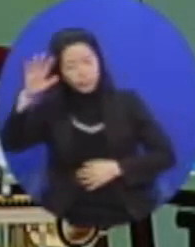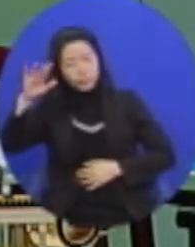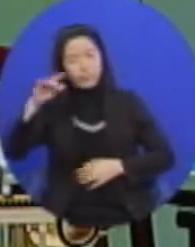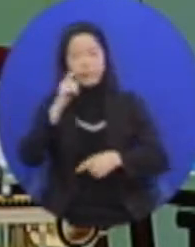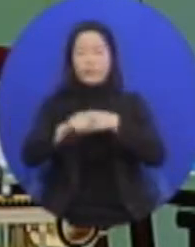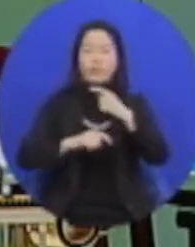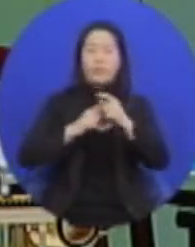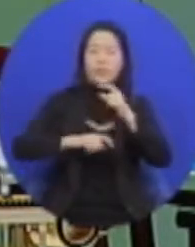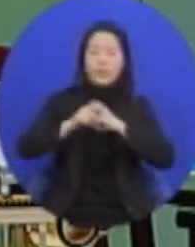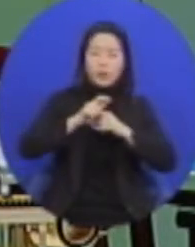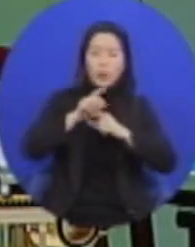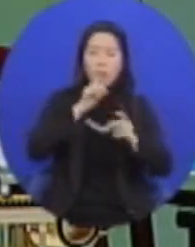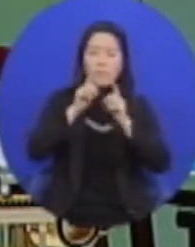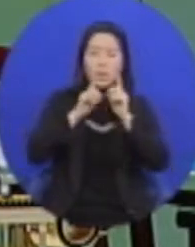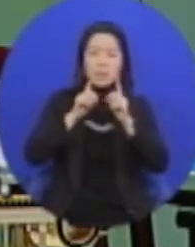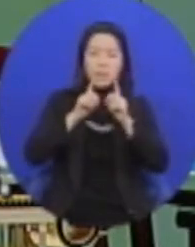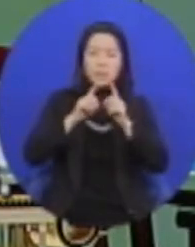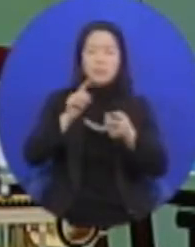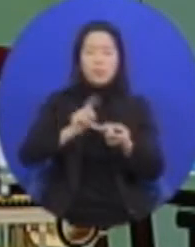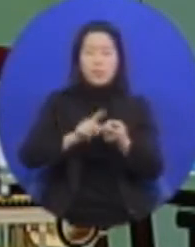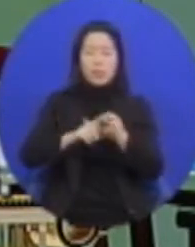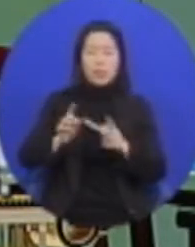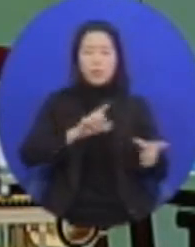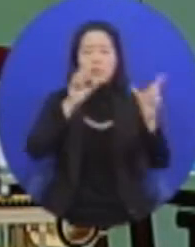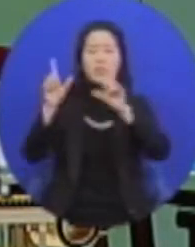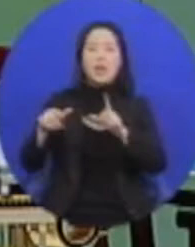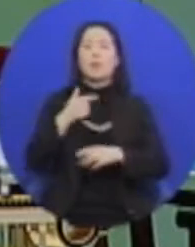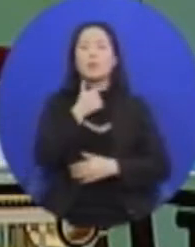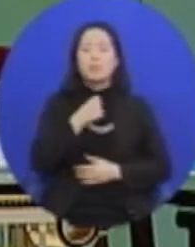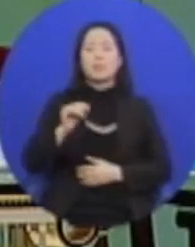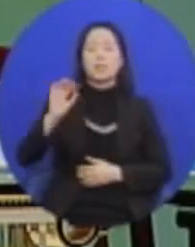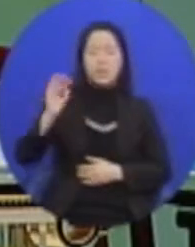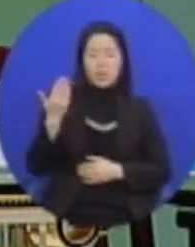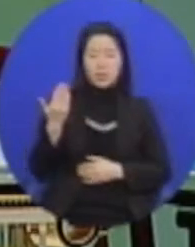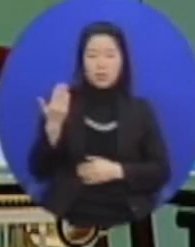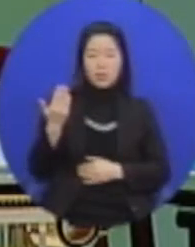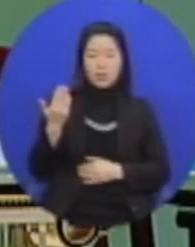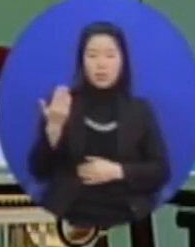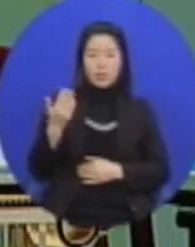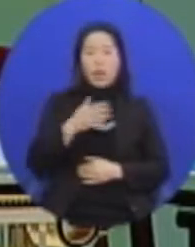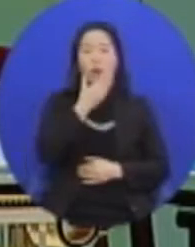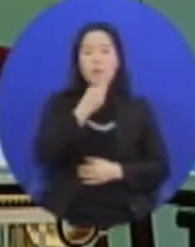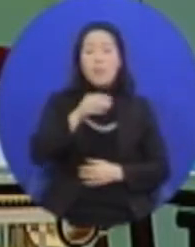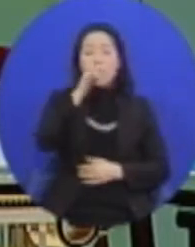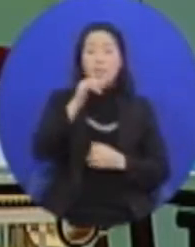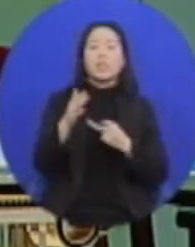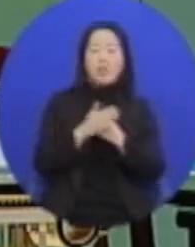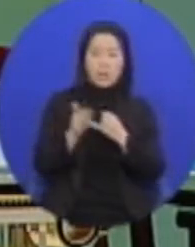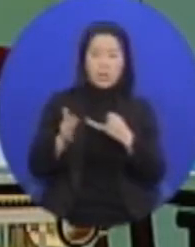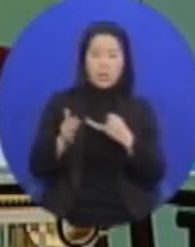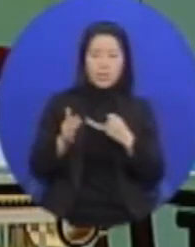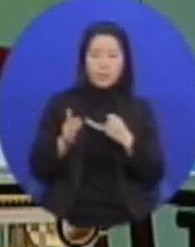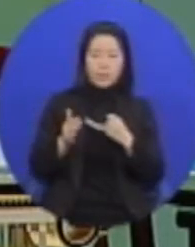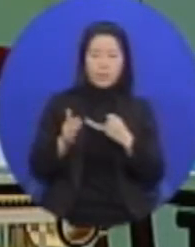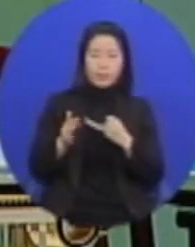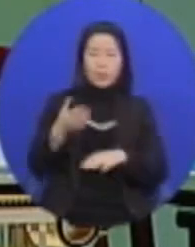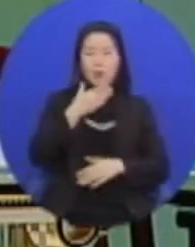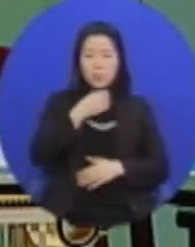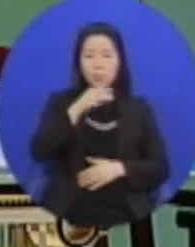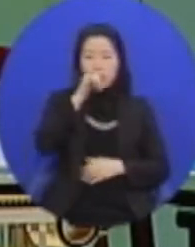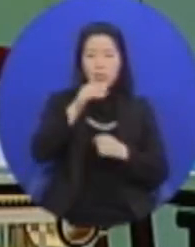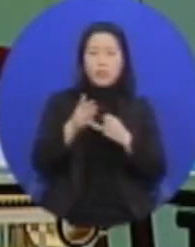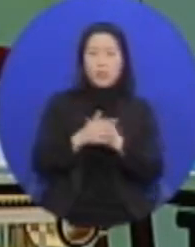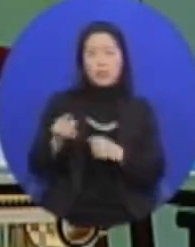되고 말씀대로 살고 싶어 진다 는 거예요 보기 있으니까 보기 있으니까 그렇게 된다는